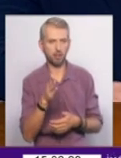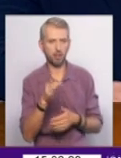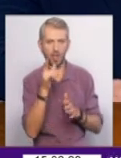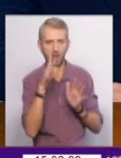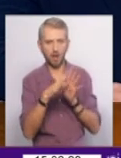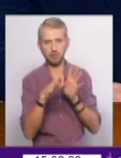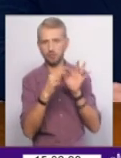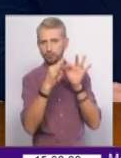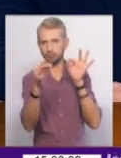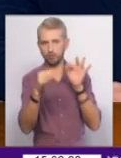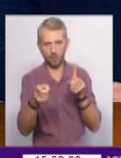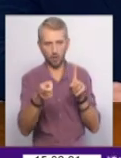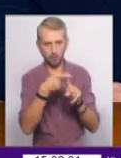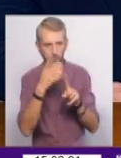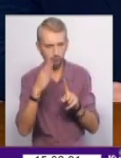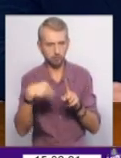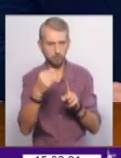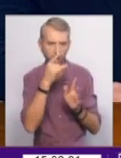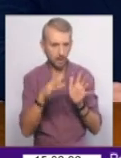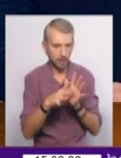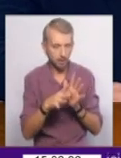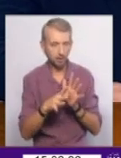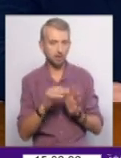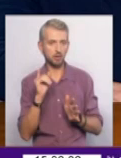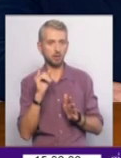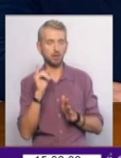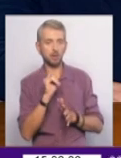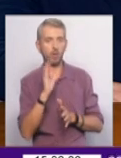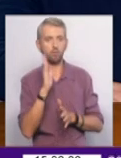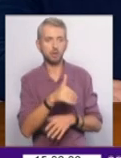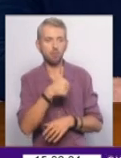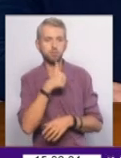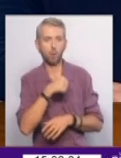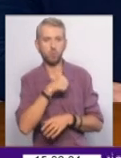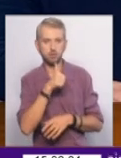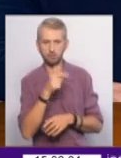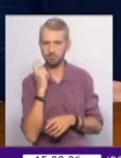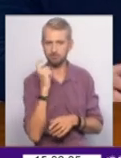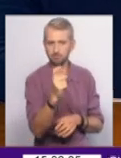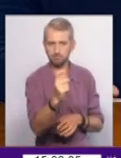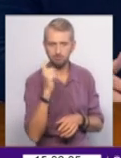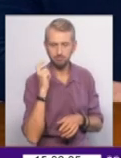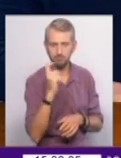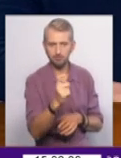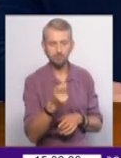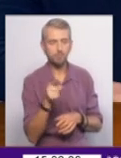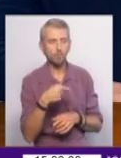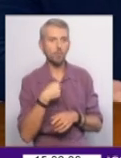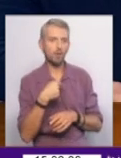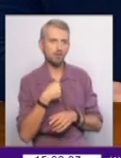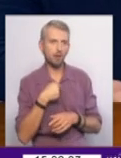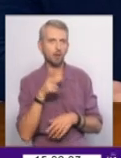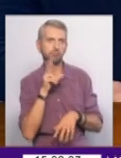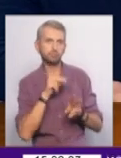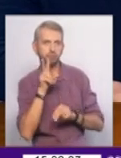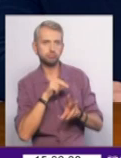група, тобто буде подаватися напруга і буде пробний запуск. Тому я тішу надію, що у нас вже